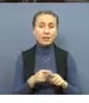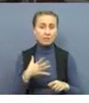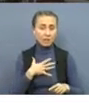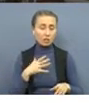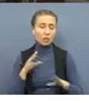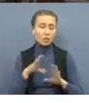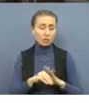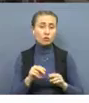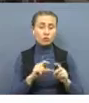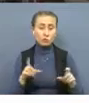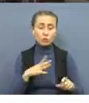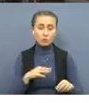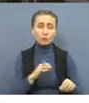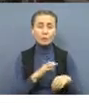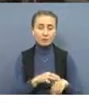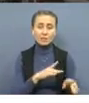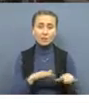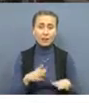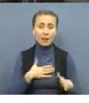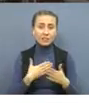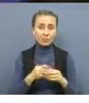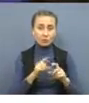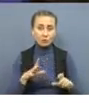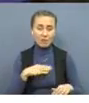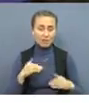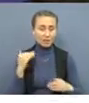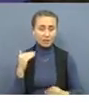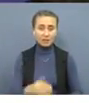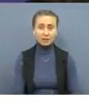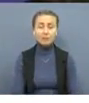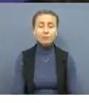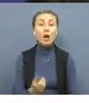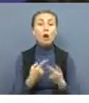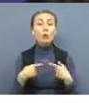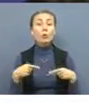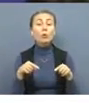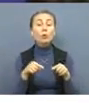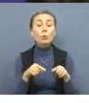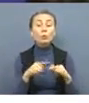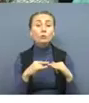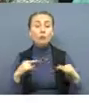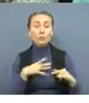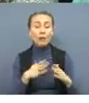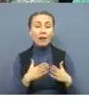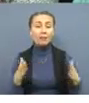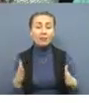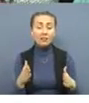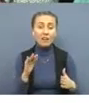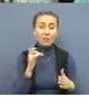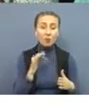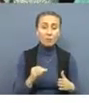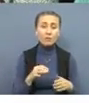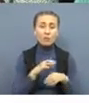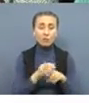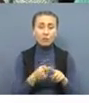подобное мероприятие, и активность школьников была высока. Круглый стол прошел в открытой форме. В ходе него участники